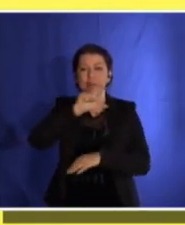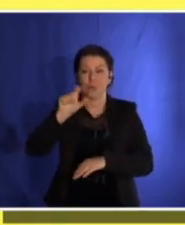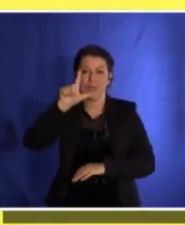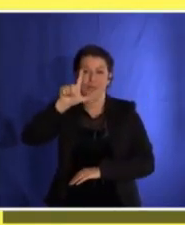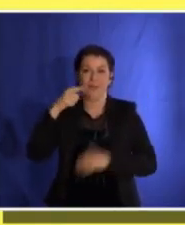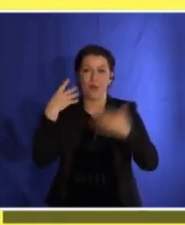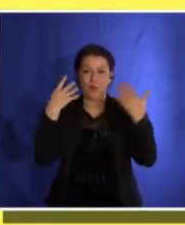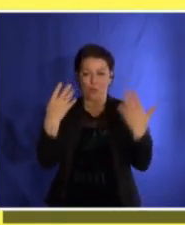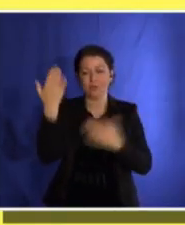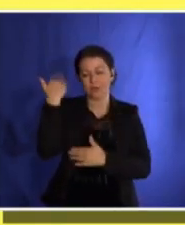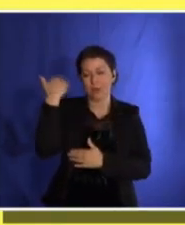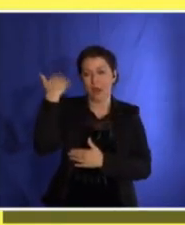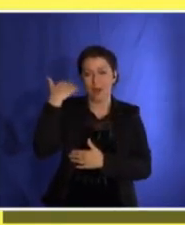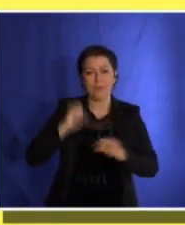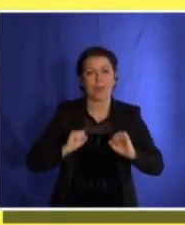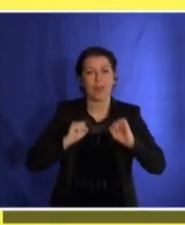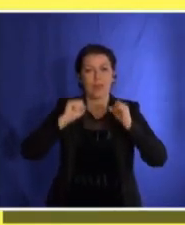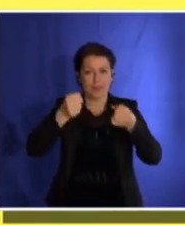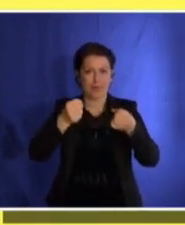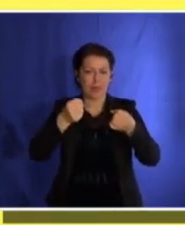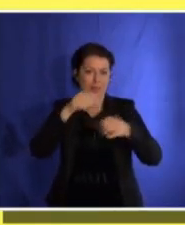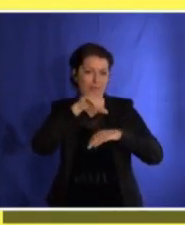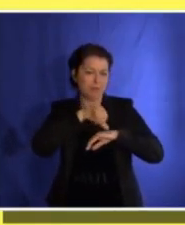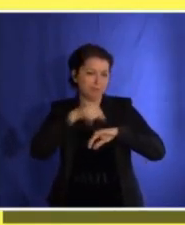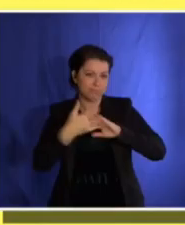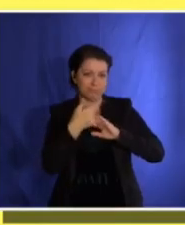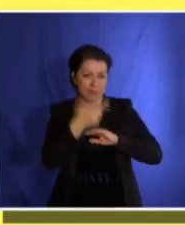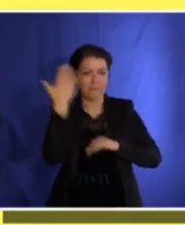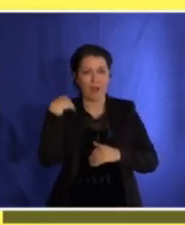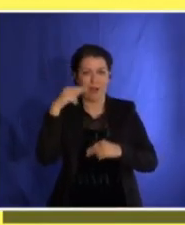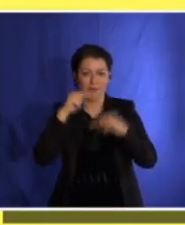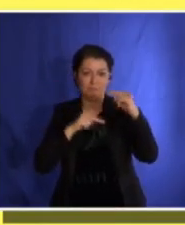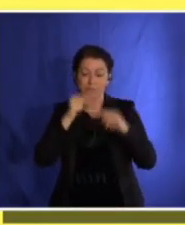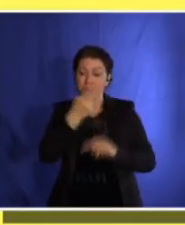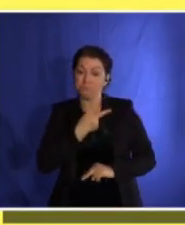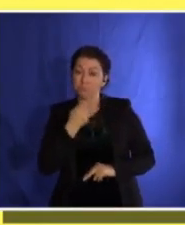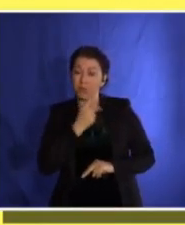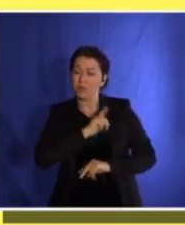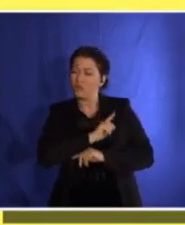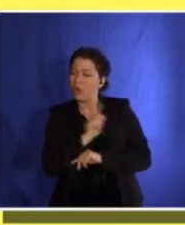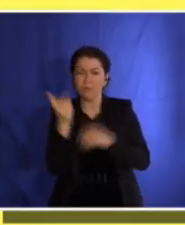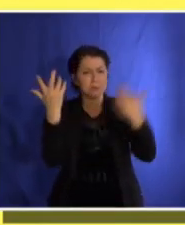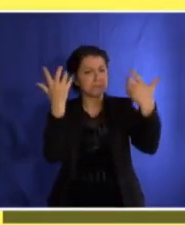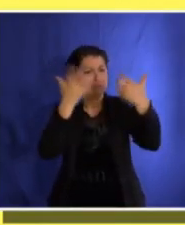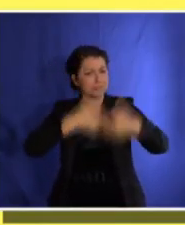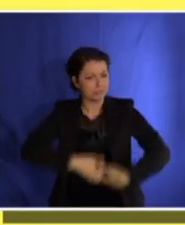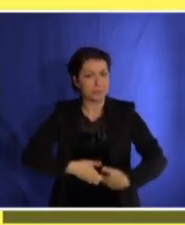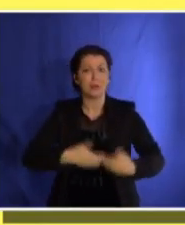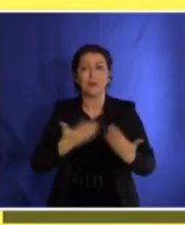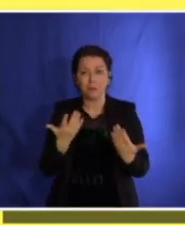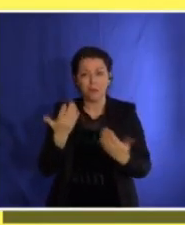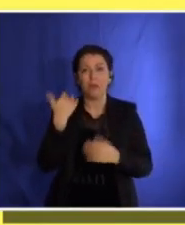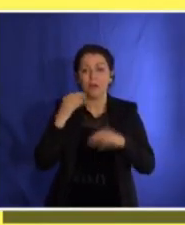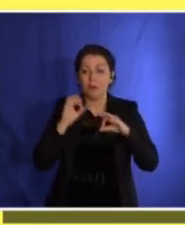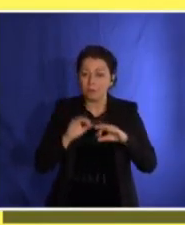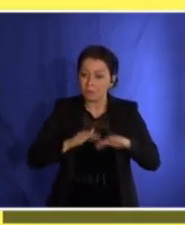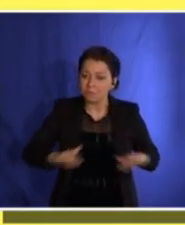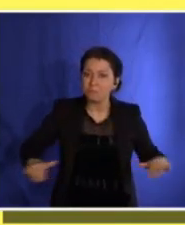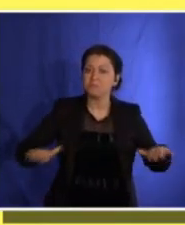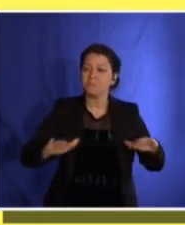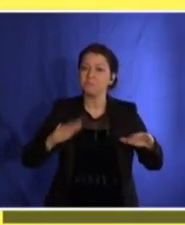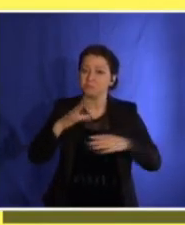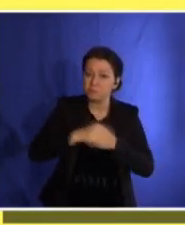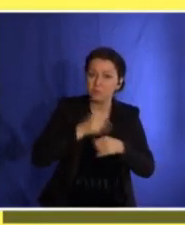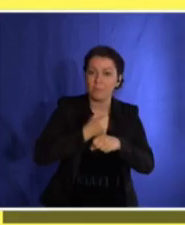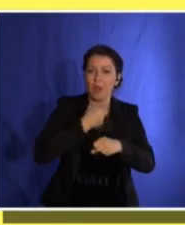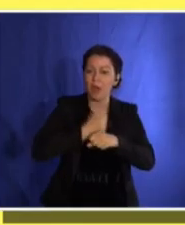Rahmen dieser Initiative kennenlernen. Wir haben uns sofort verstanden. Es war eine gute Basis für unsere Zusammenarbeit